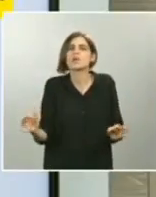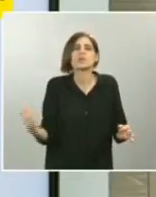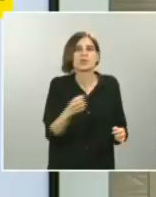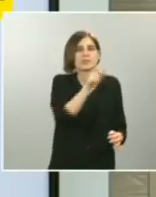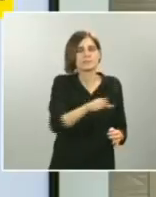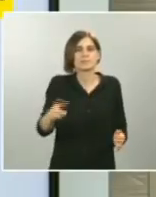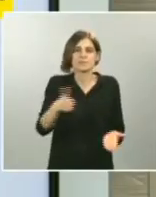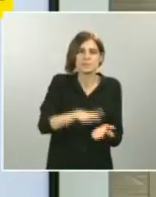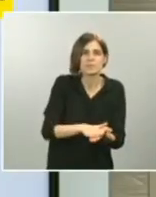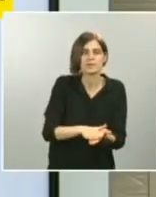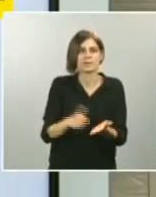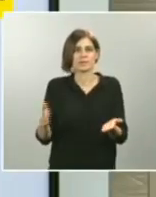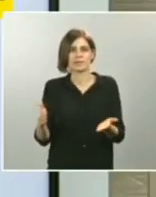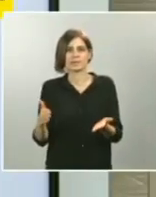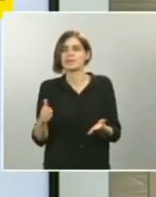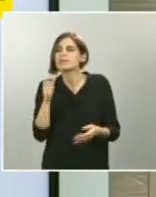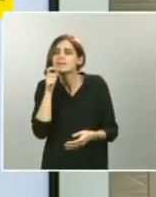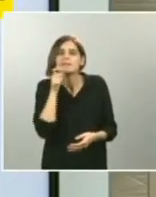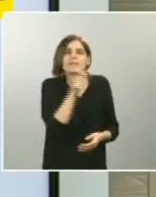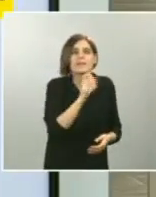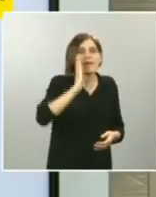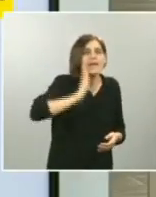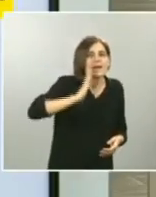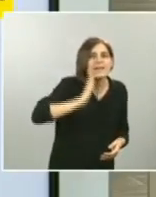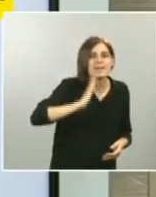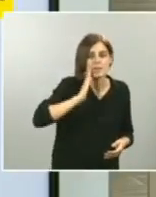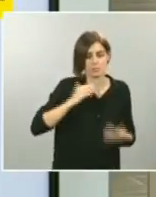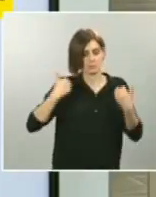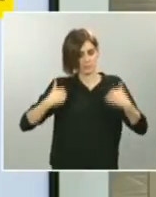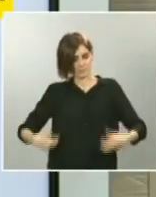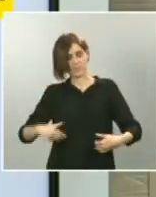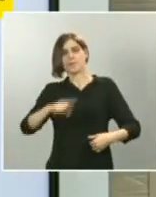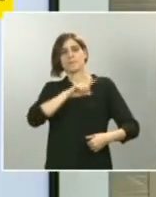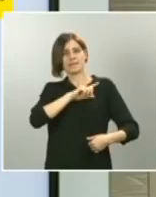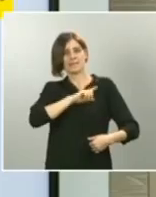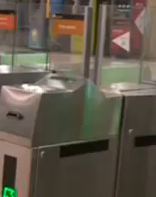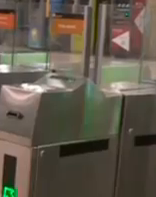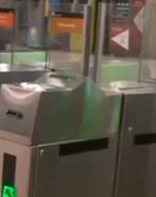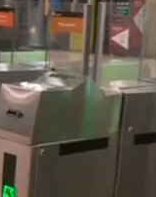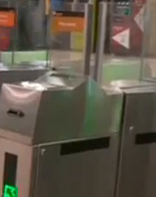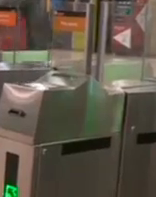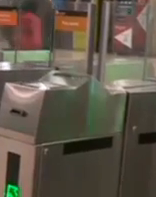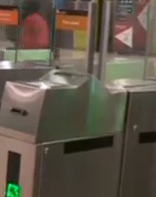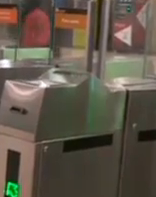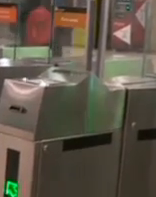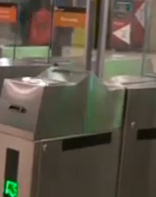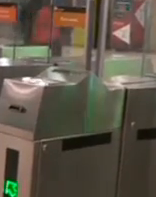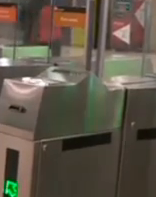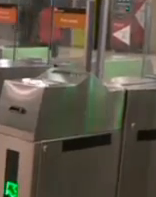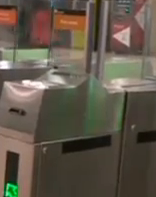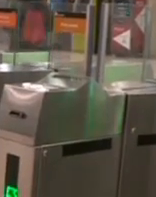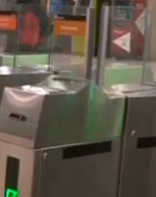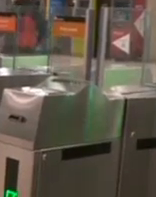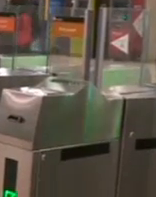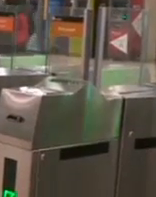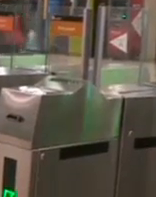afecto, tanto de los ciudadanos de uniforme como del personal sanitario detrás de las viseras de los EPIs. Avui tornaven a la feina els treballadors